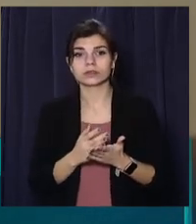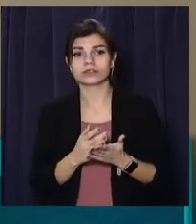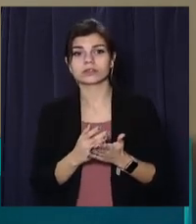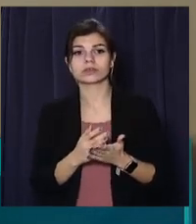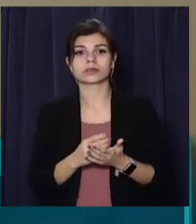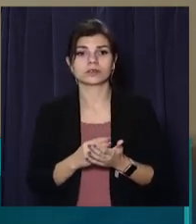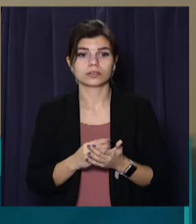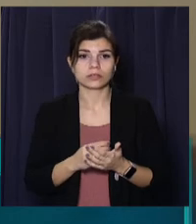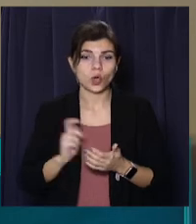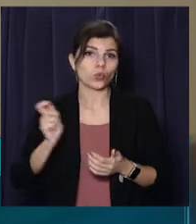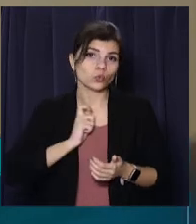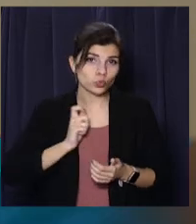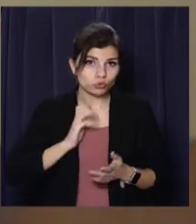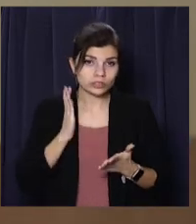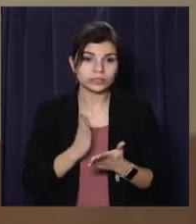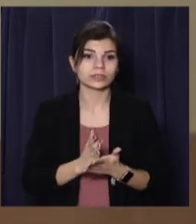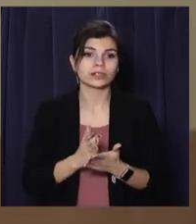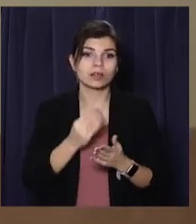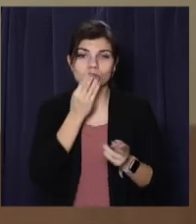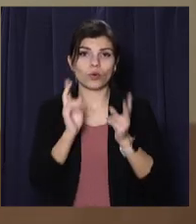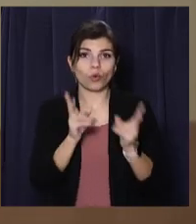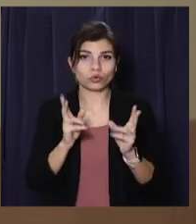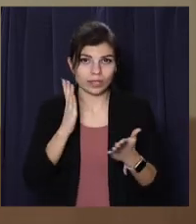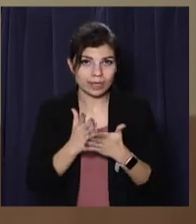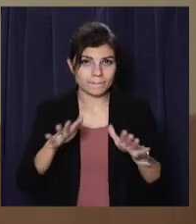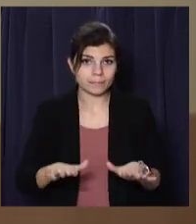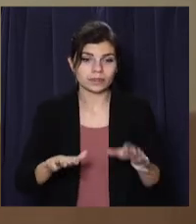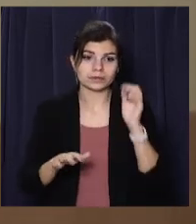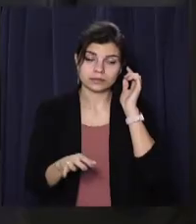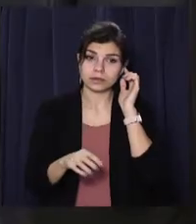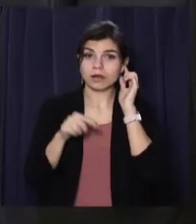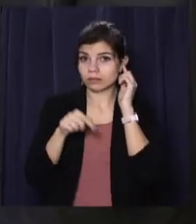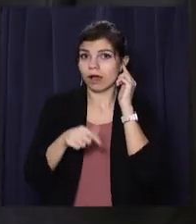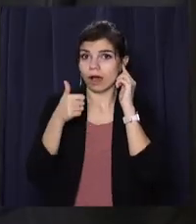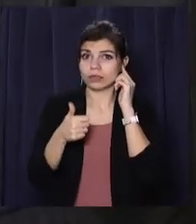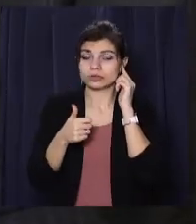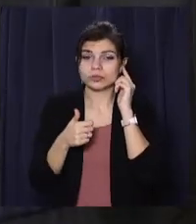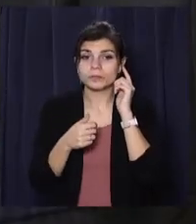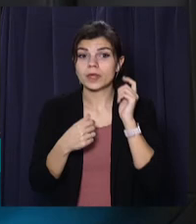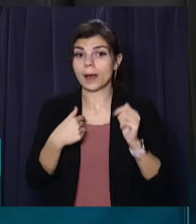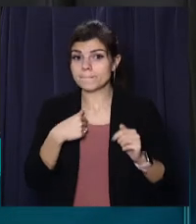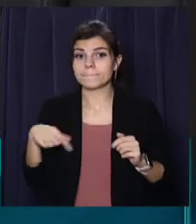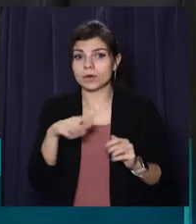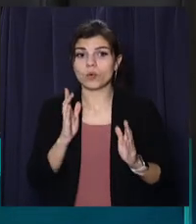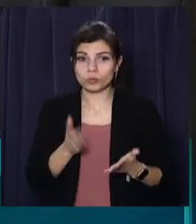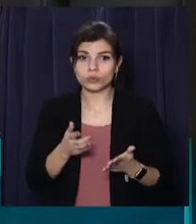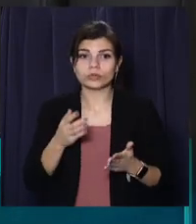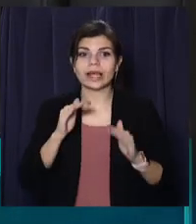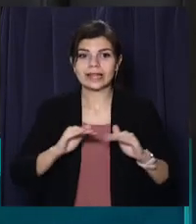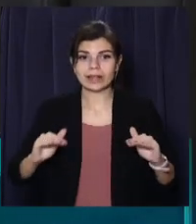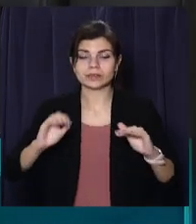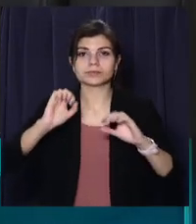то есть душ, возможность готовить, ну, то есть здесь хорошо. Мы будем устраивать деток